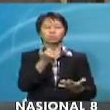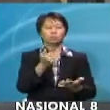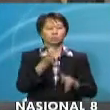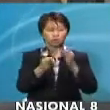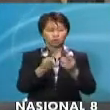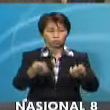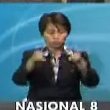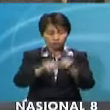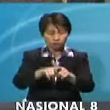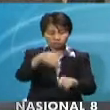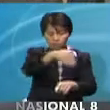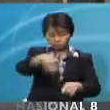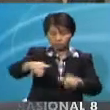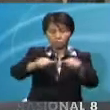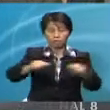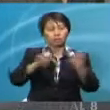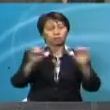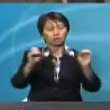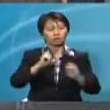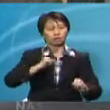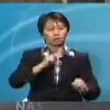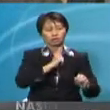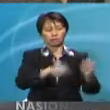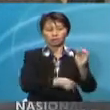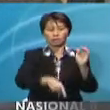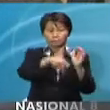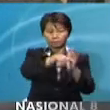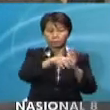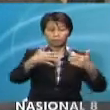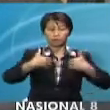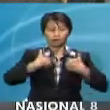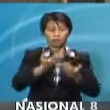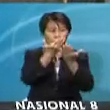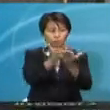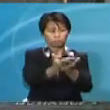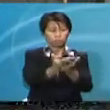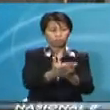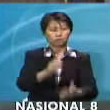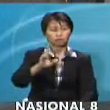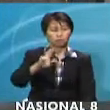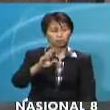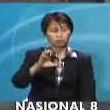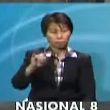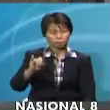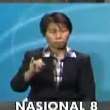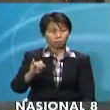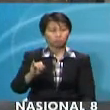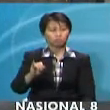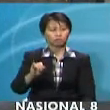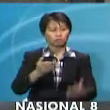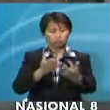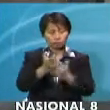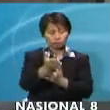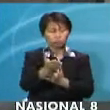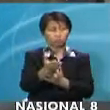Mediterranean area, tak ada pun ahli parlimen mencadangkan diadakan commission of inquiry secara formal